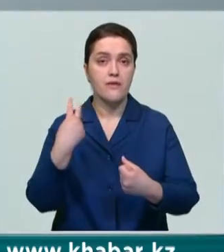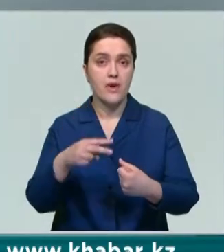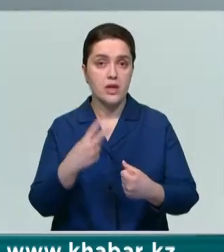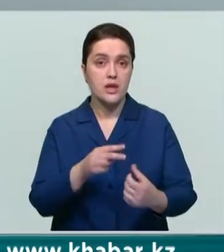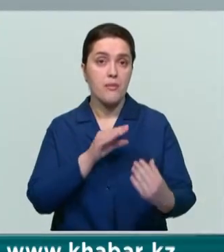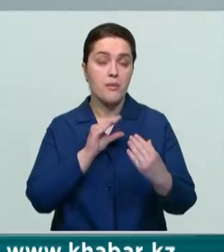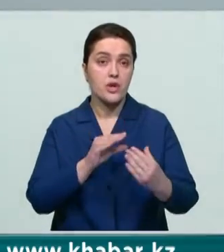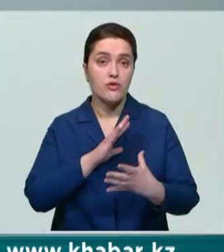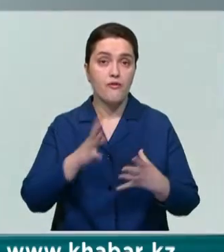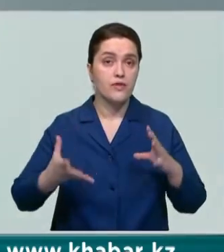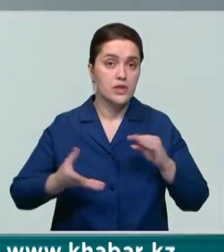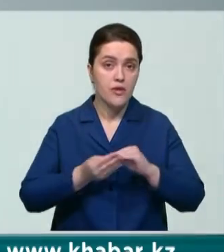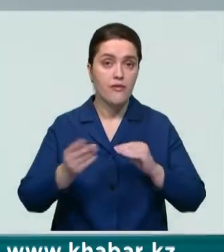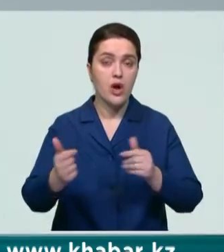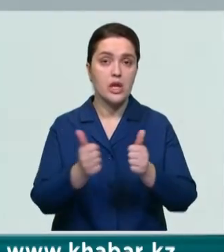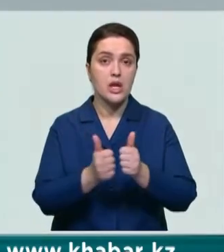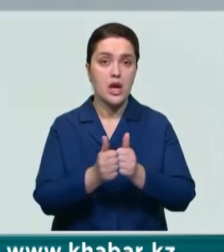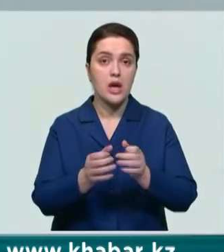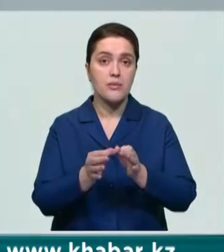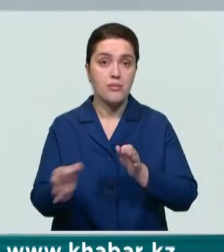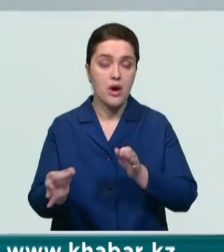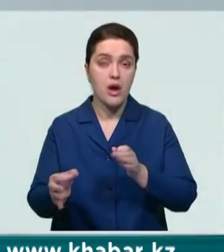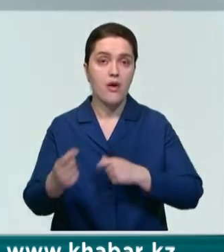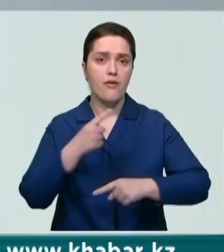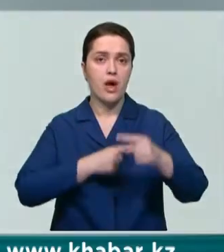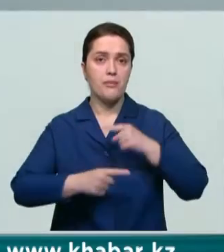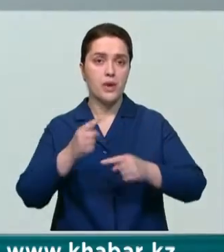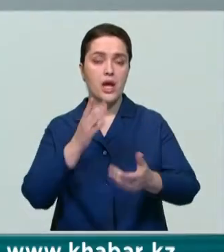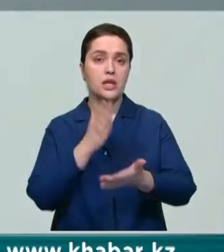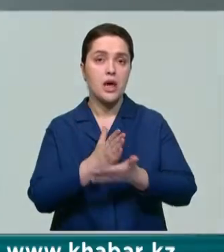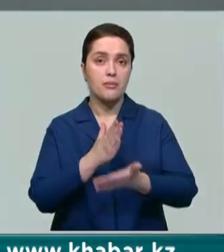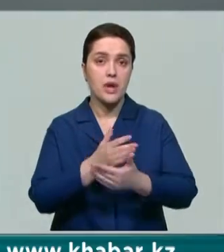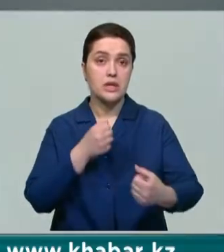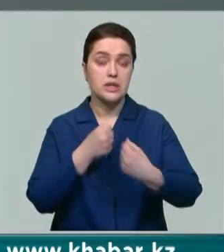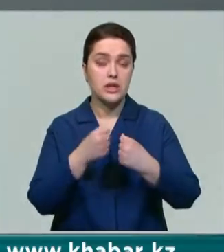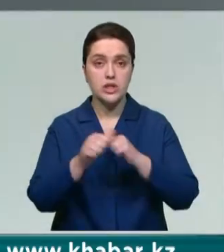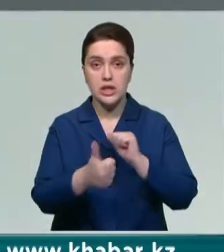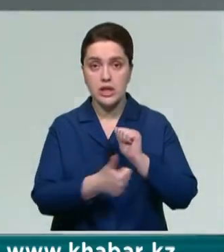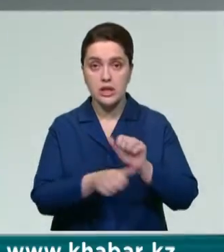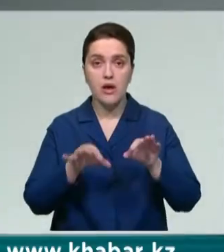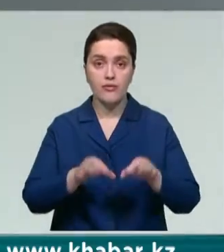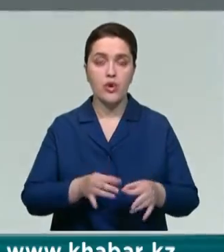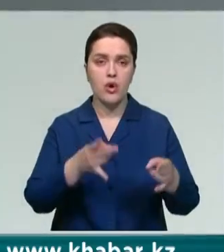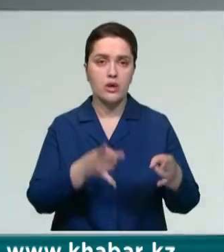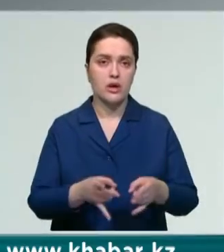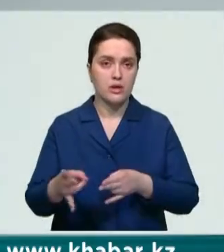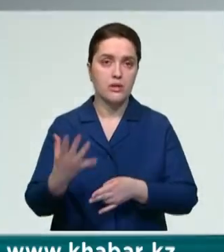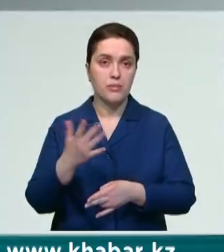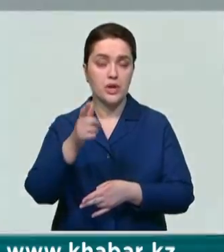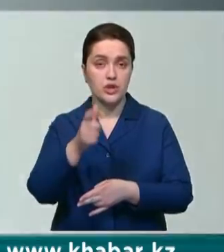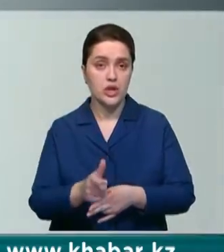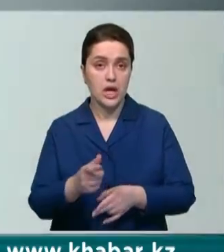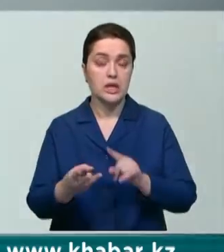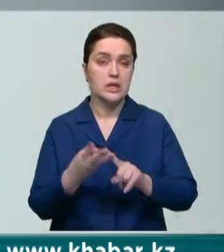машин. Всего в километре от этого места, но уже в обратном направлении, столкнулись 16 авто. Ранены 5 человек.